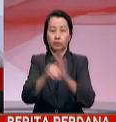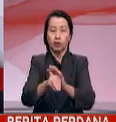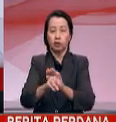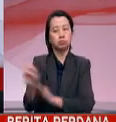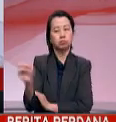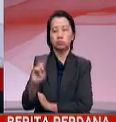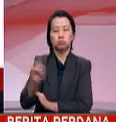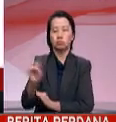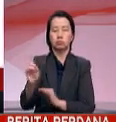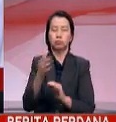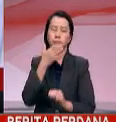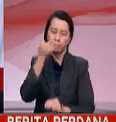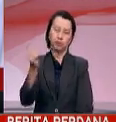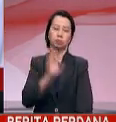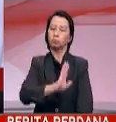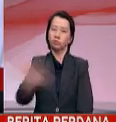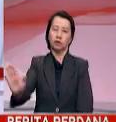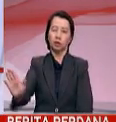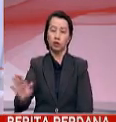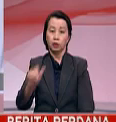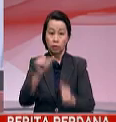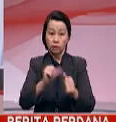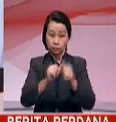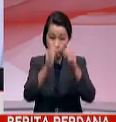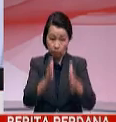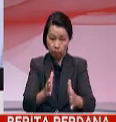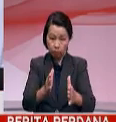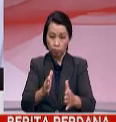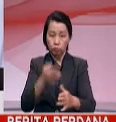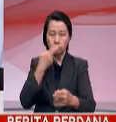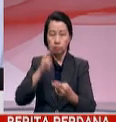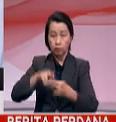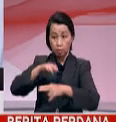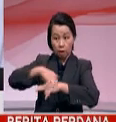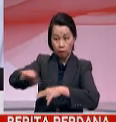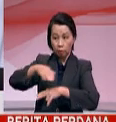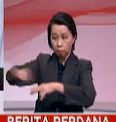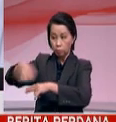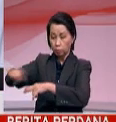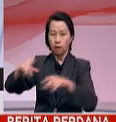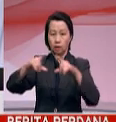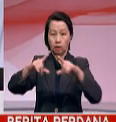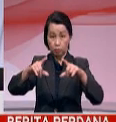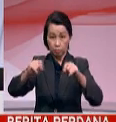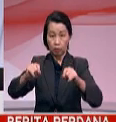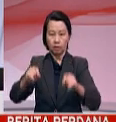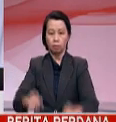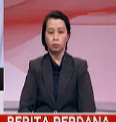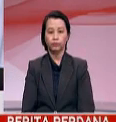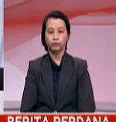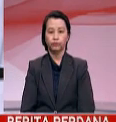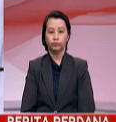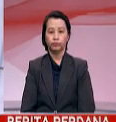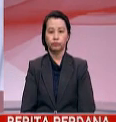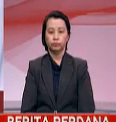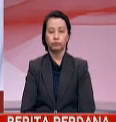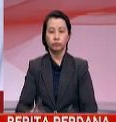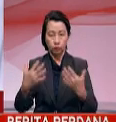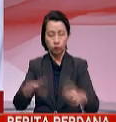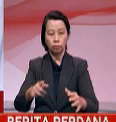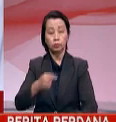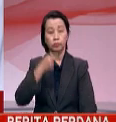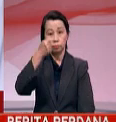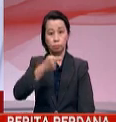tidak digalakkan. Setiap pengundi telah dihantar kad pengundi ataupun voters card yang mana telah